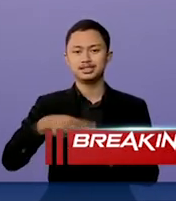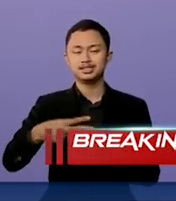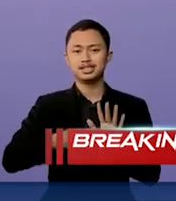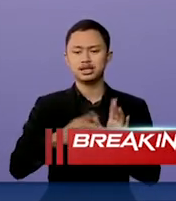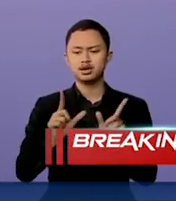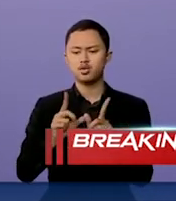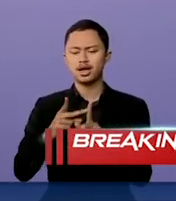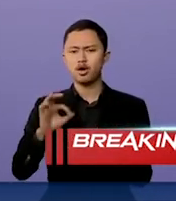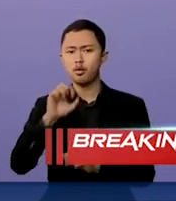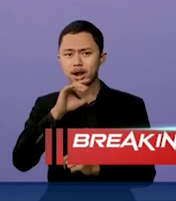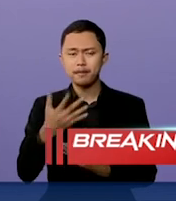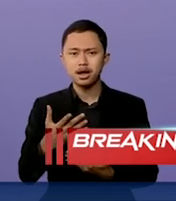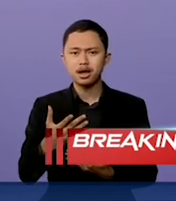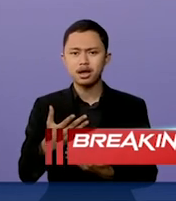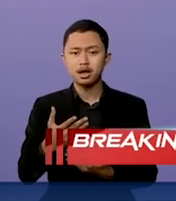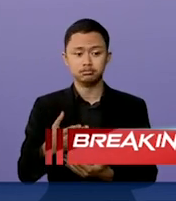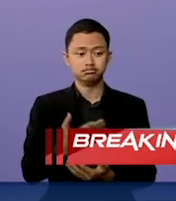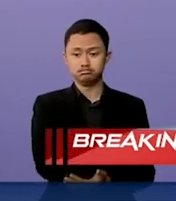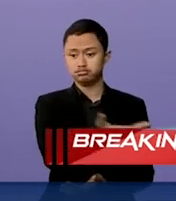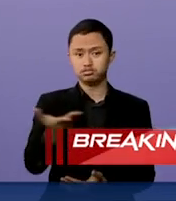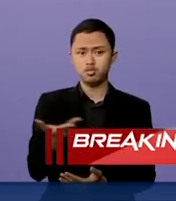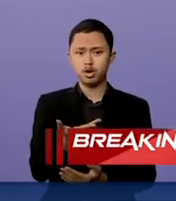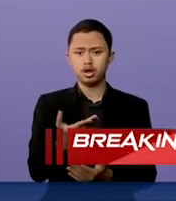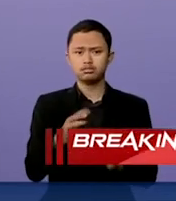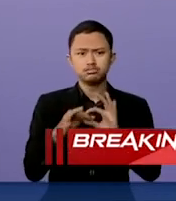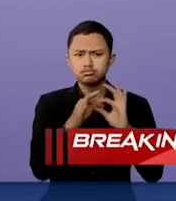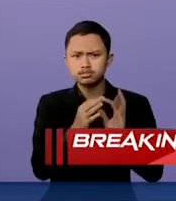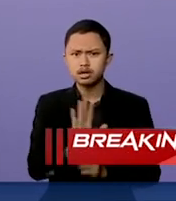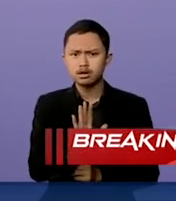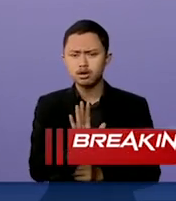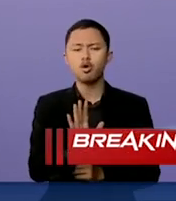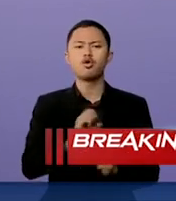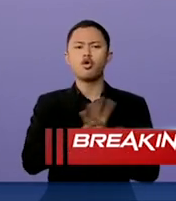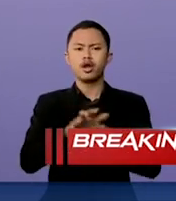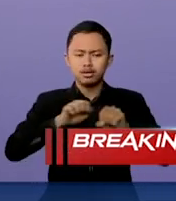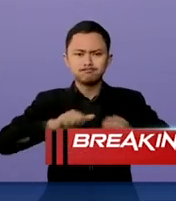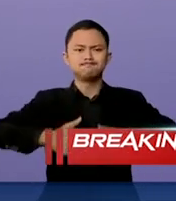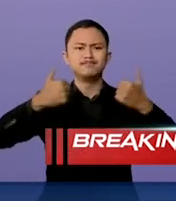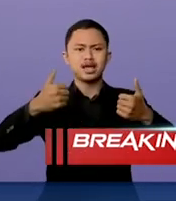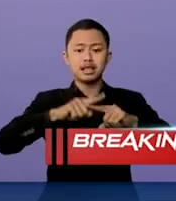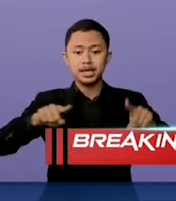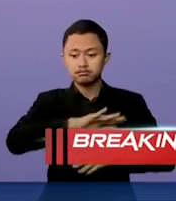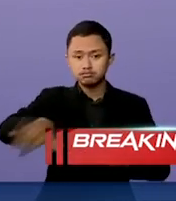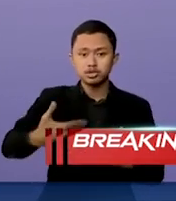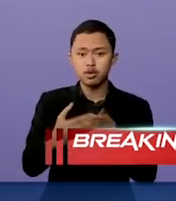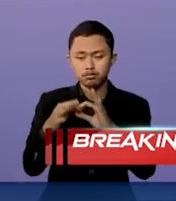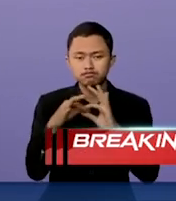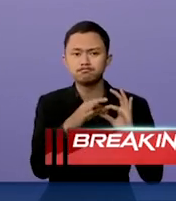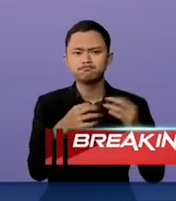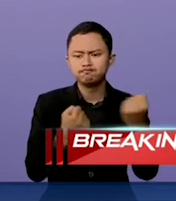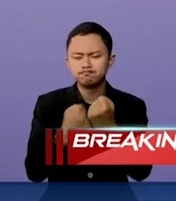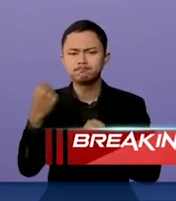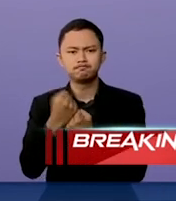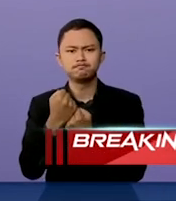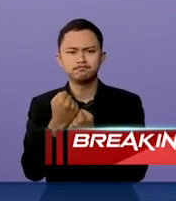virus ini memanfaatkan ketidak kompakan kita The First ini akan kalah kalau kita bersatu National Unity